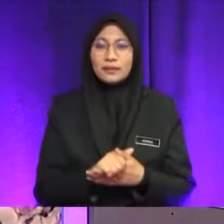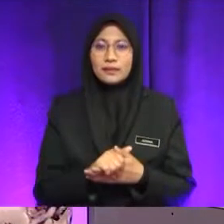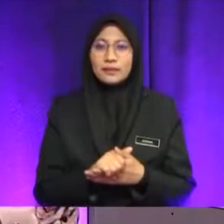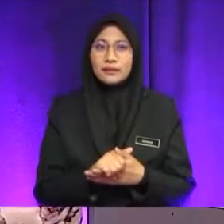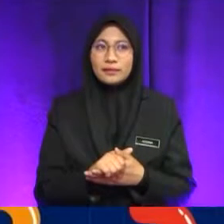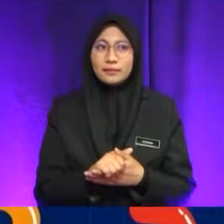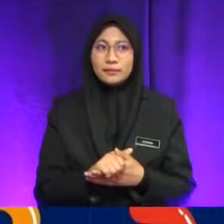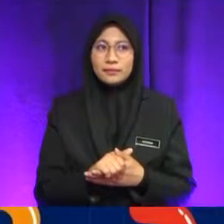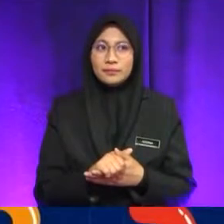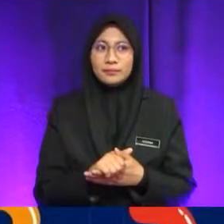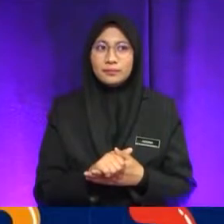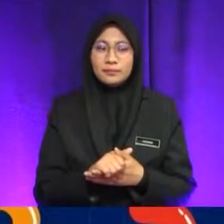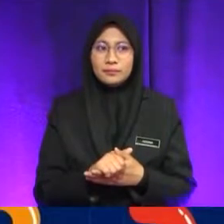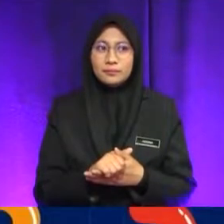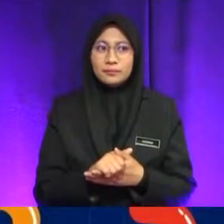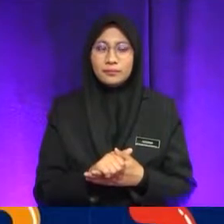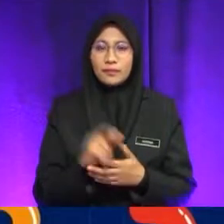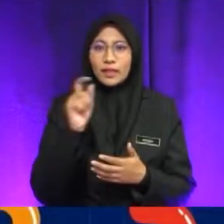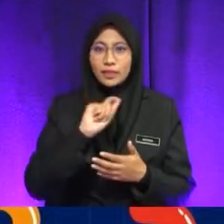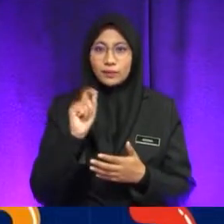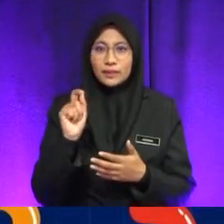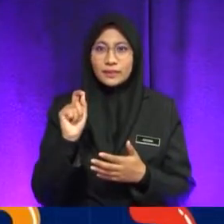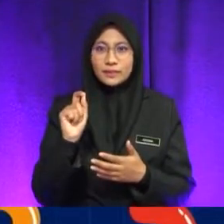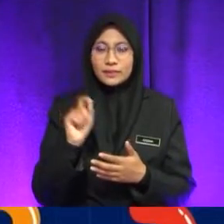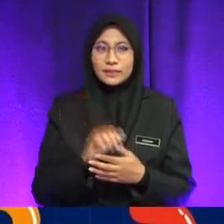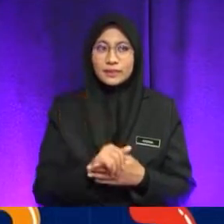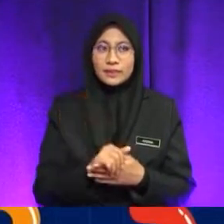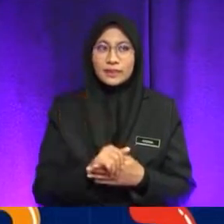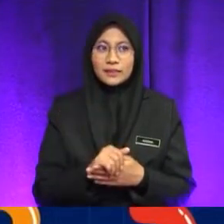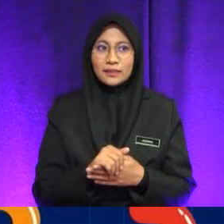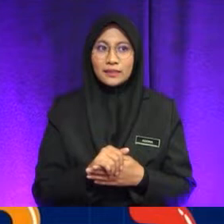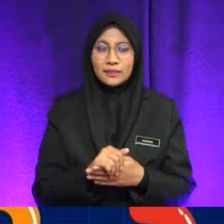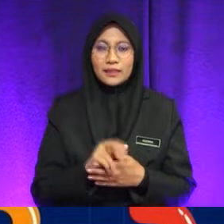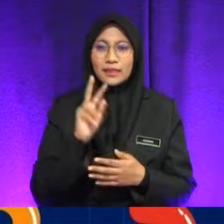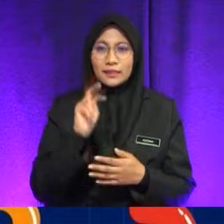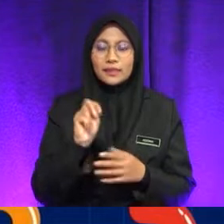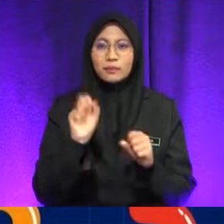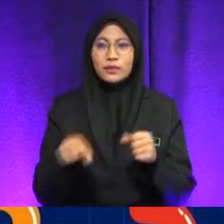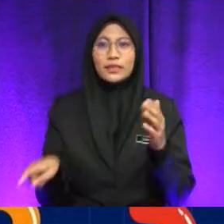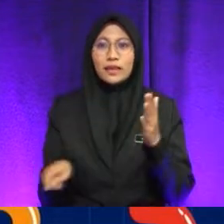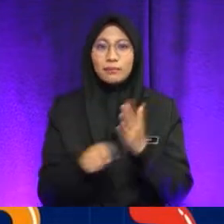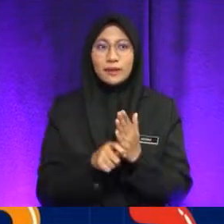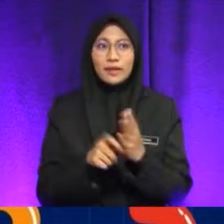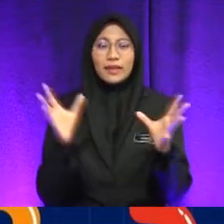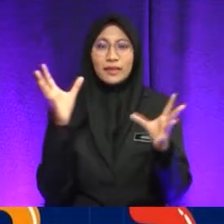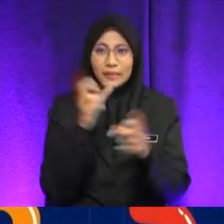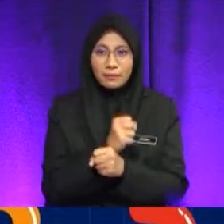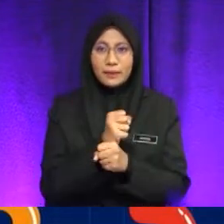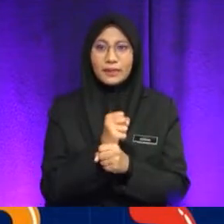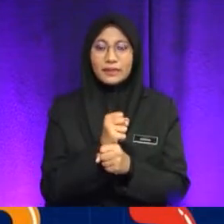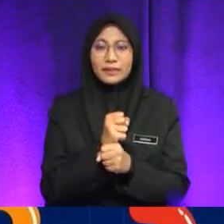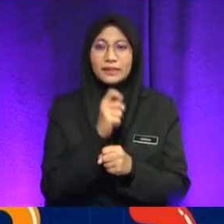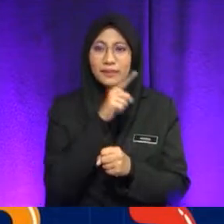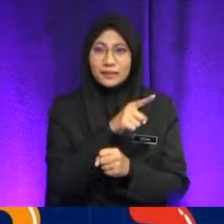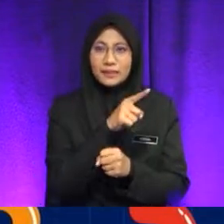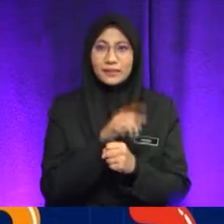g3q pat-330 appreciation disini supaya kita boleh tambahkan hasil ini untuk kita dapatkan nilai ini jadi